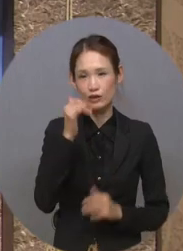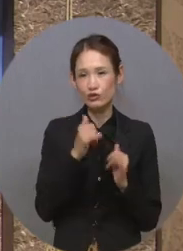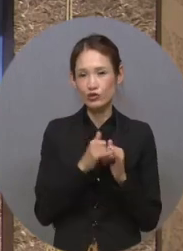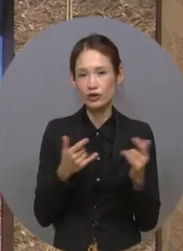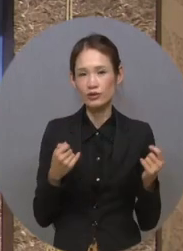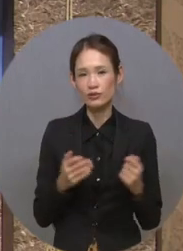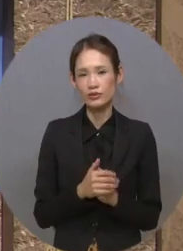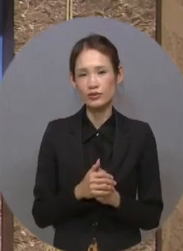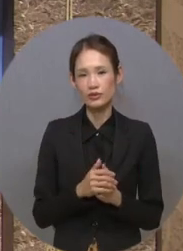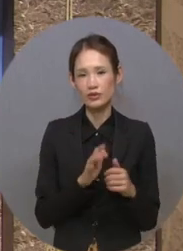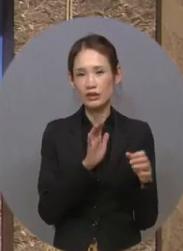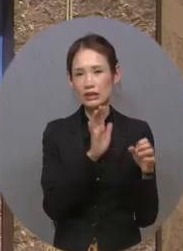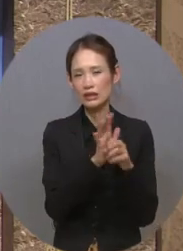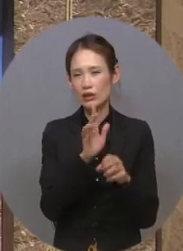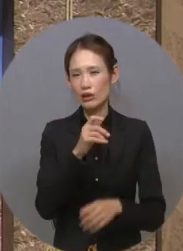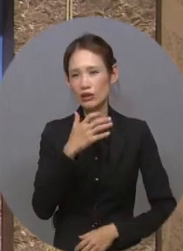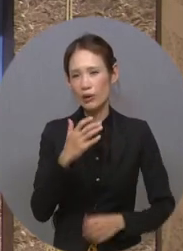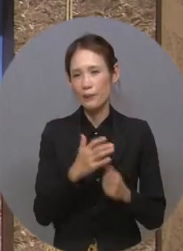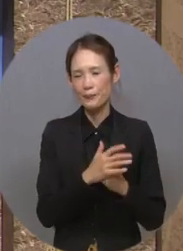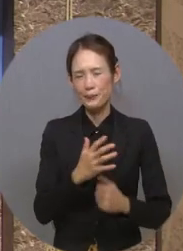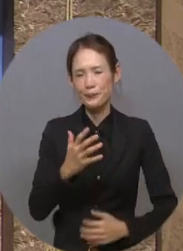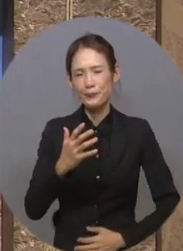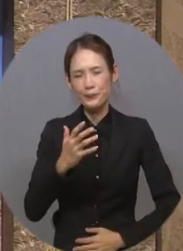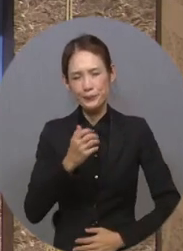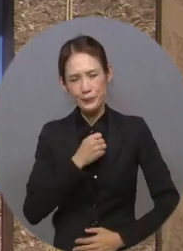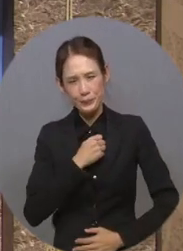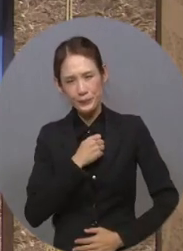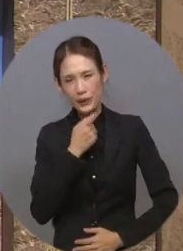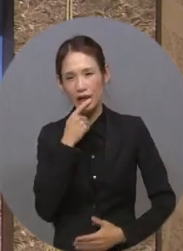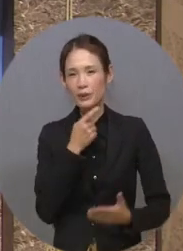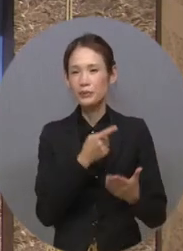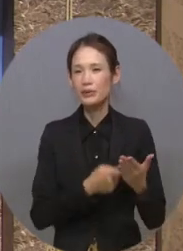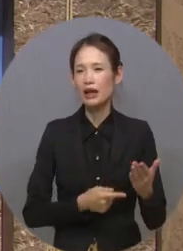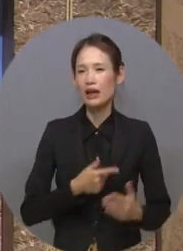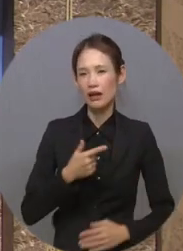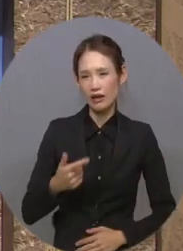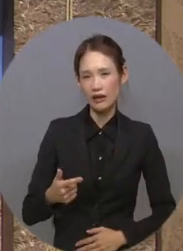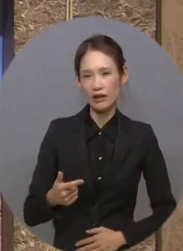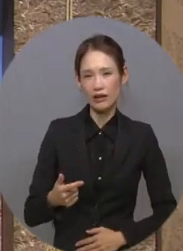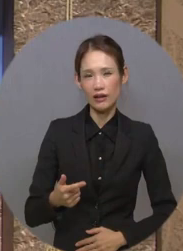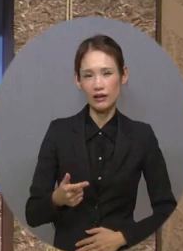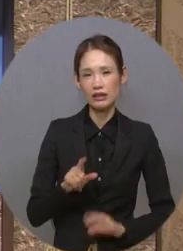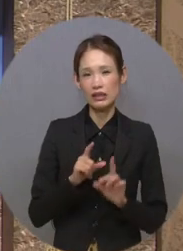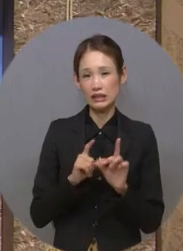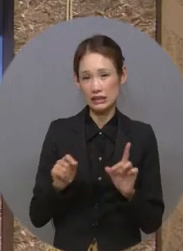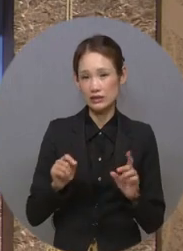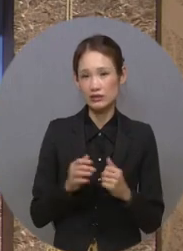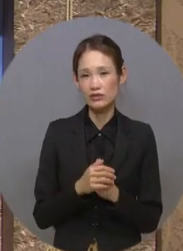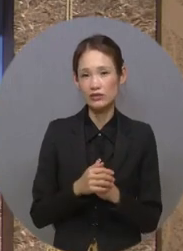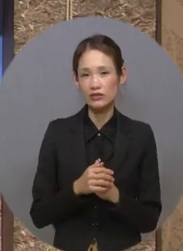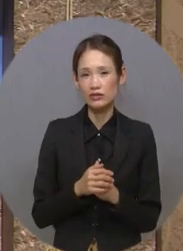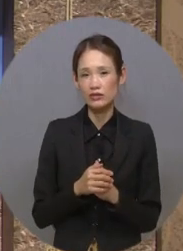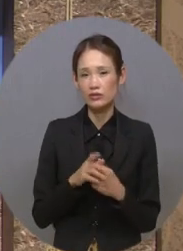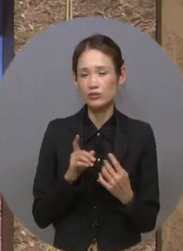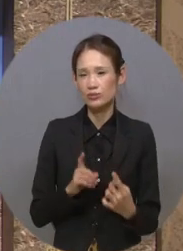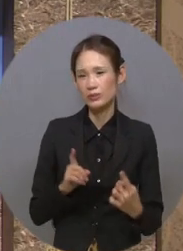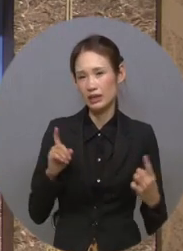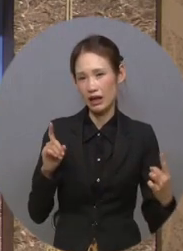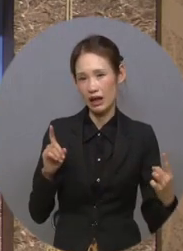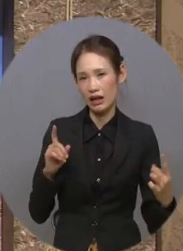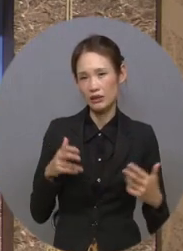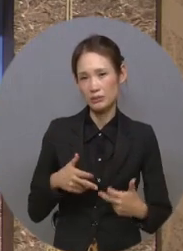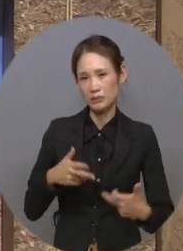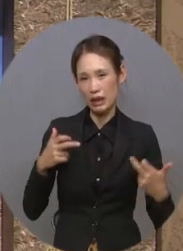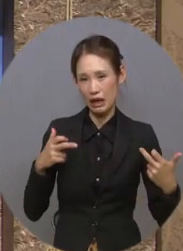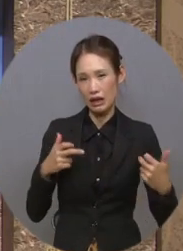분들이 또 코로나 때문에 직격탄을 맞았거든요. 네. 그래서 이제 일부 사람들은 왜 비대면을 하면 그 뭐